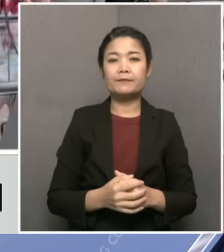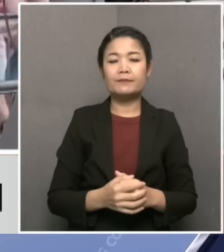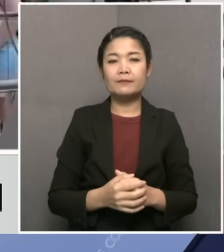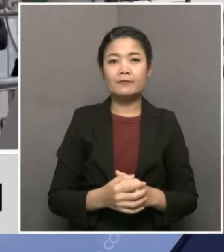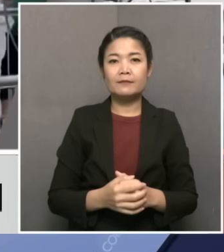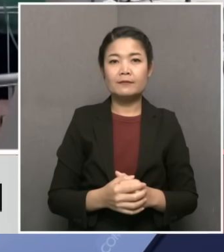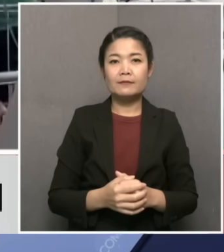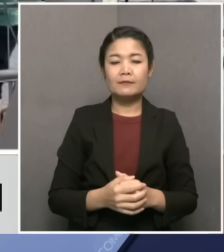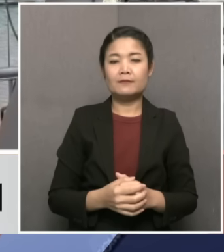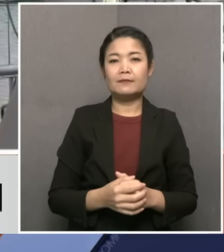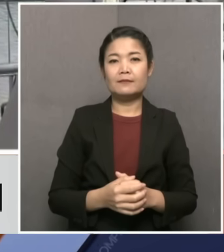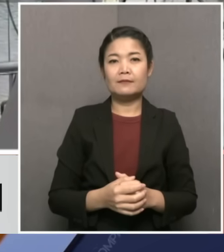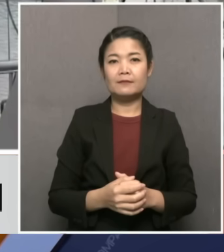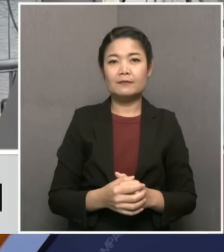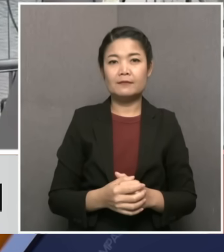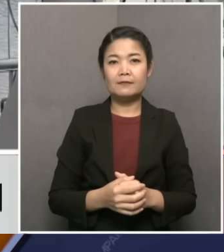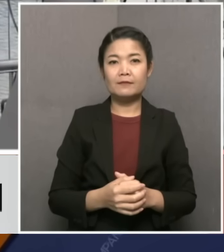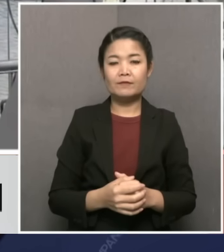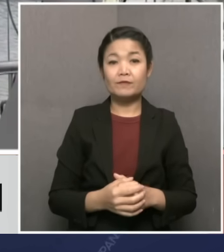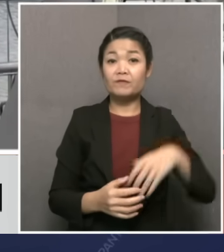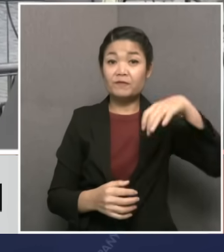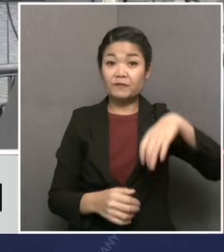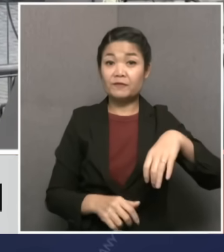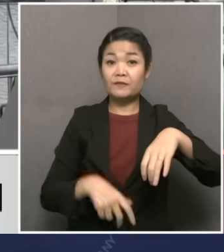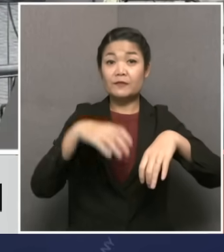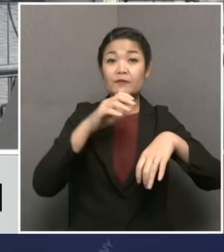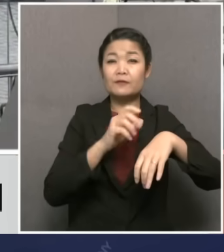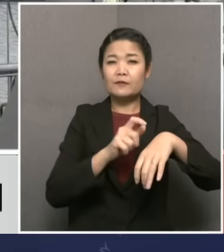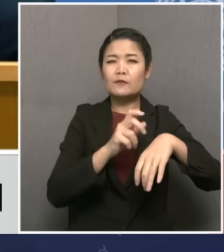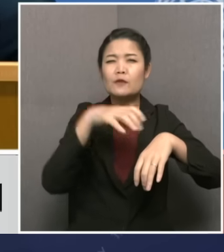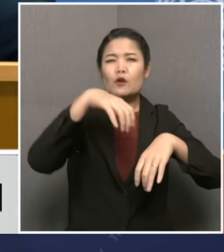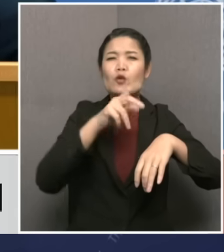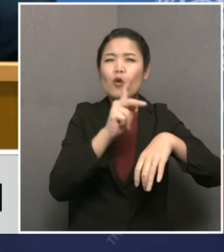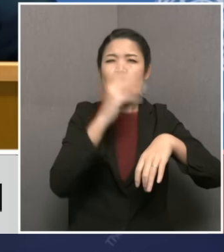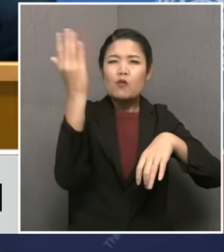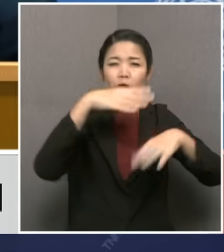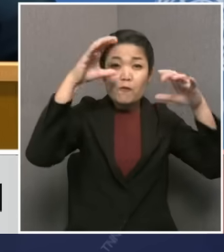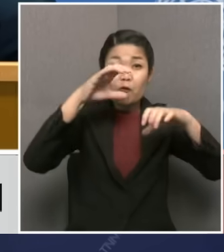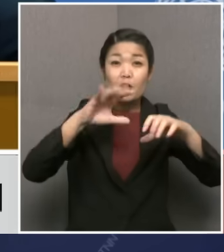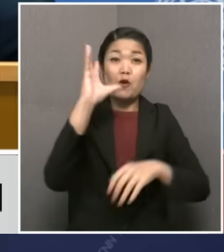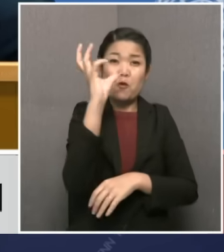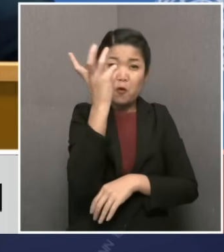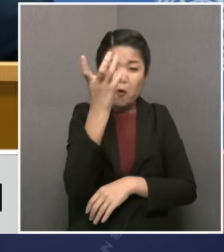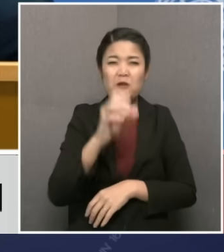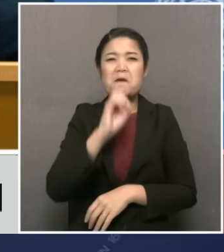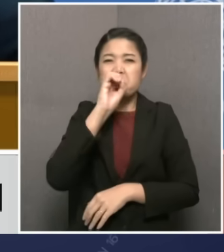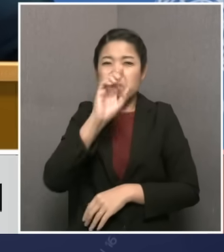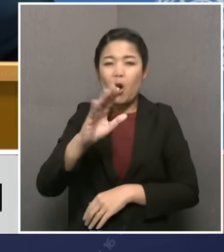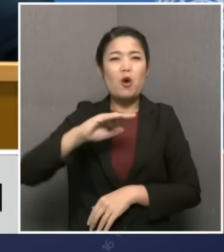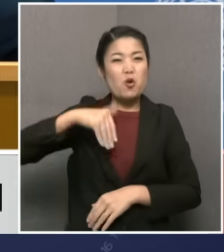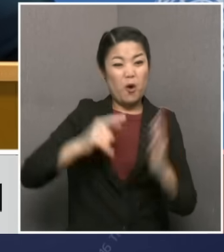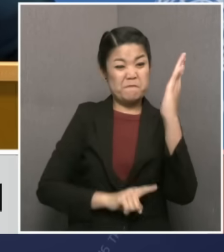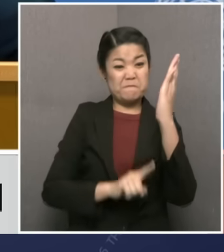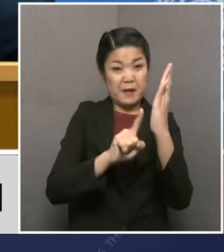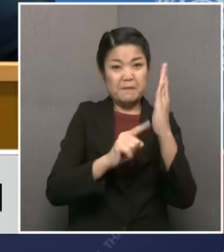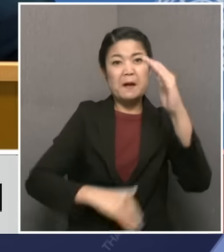ครับซึ่งองค์กรอุตุนิยมโลกก็ออกมาเน้นย้ำว่าเป็นปีที่ร้อนแรงที่สุดปีหนึ่งนะครับอุณหภูมิแตะไปแล้ว 1.5